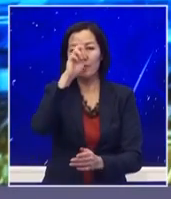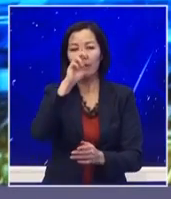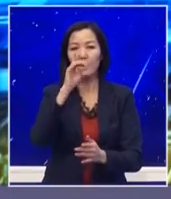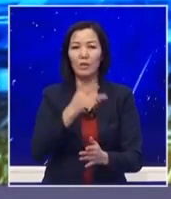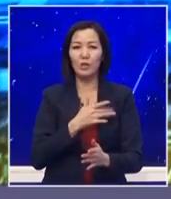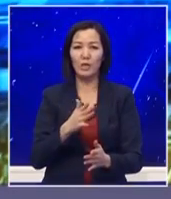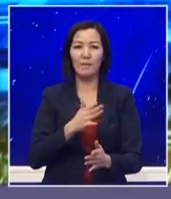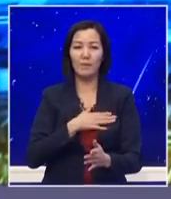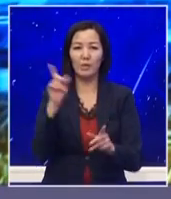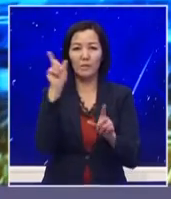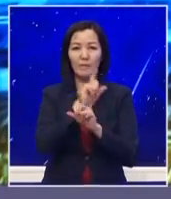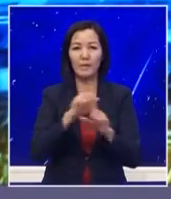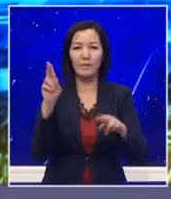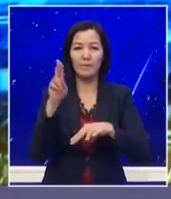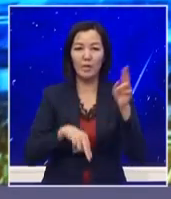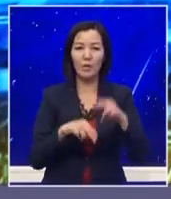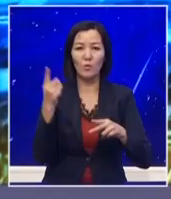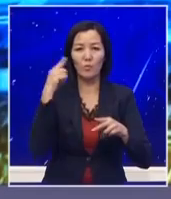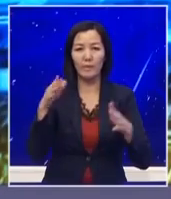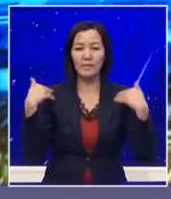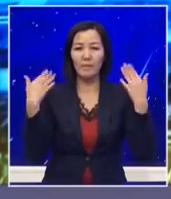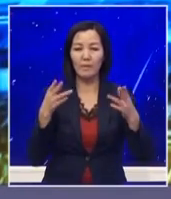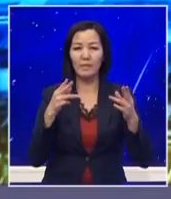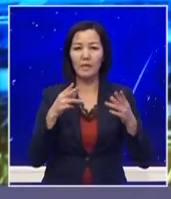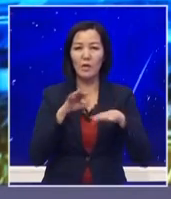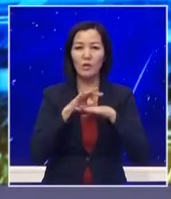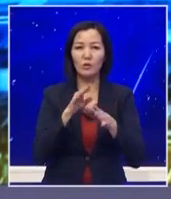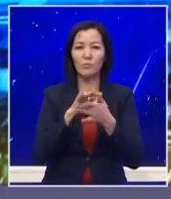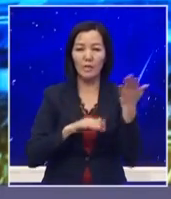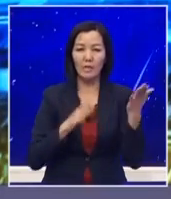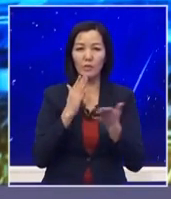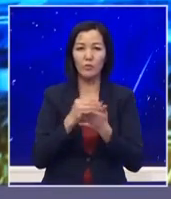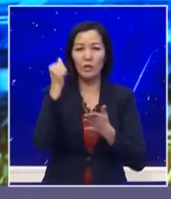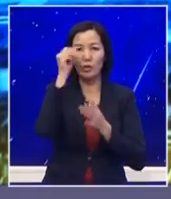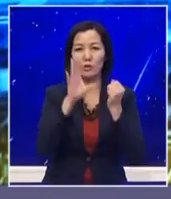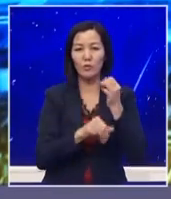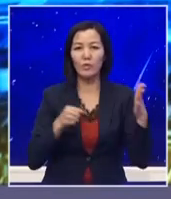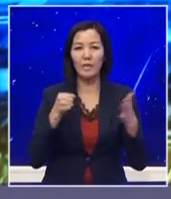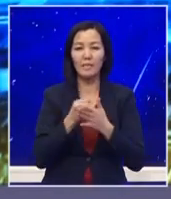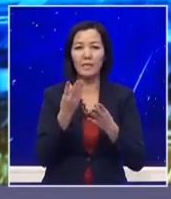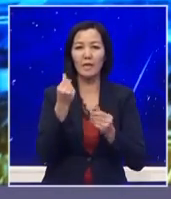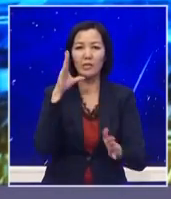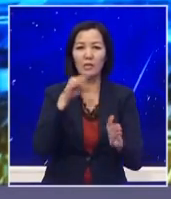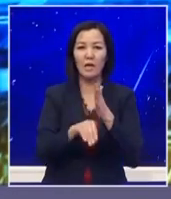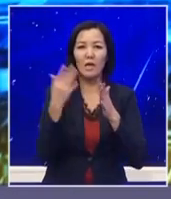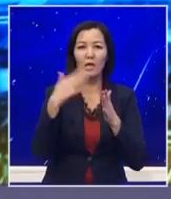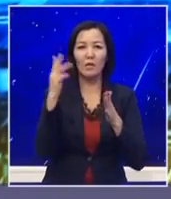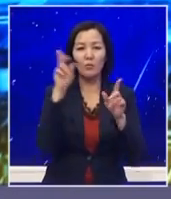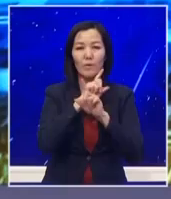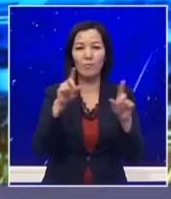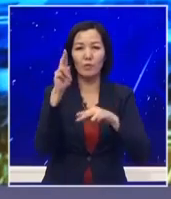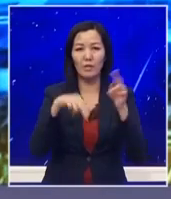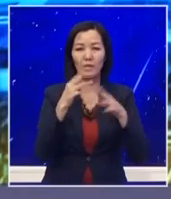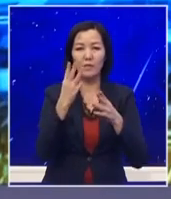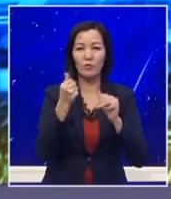Үкіметтің жекеменшік мектептер салу бастамасы жұмыс үстінде. Жыл соңына дейін елімізде инвесторлар қаржысымен 50 білім ошағы бой көтереді.